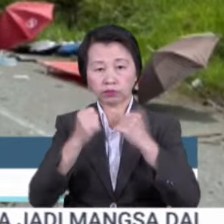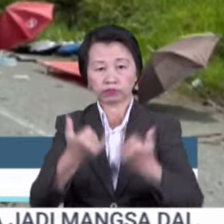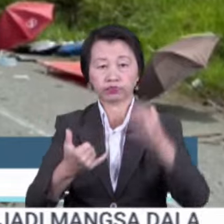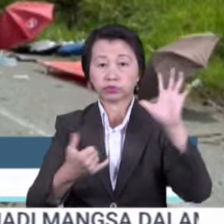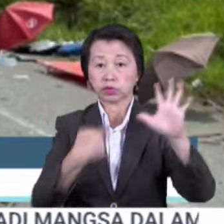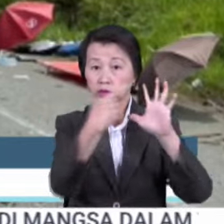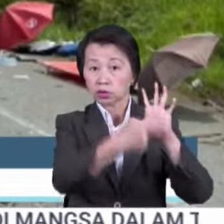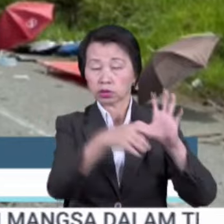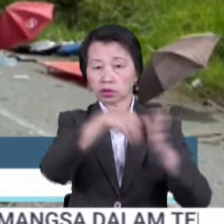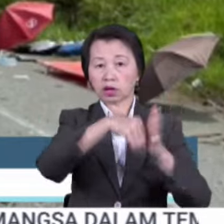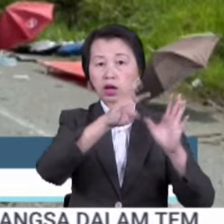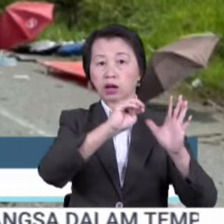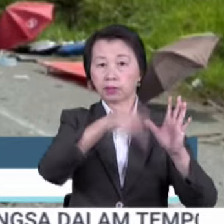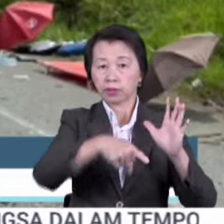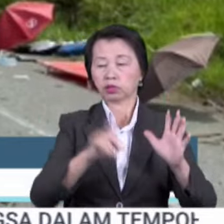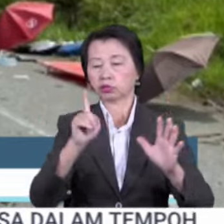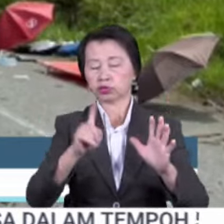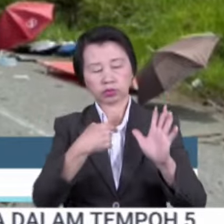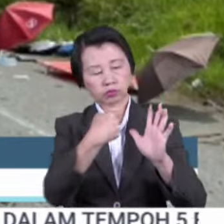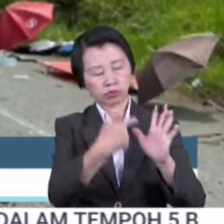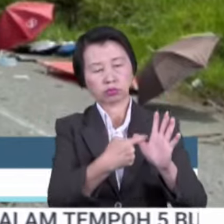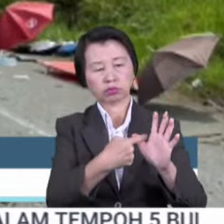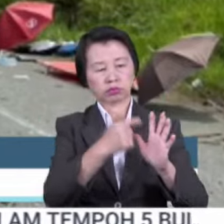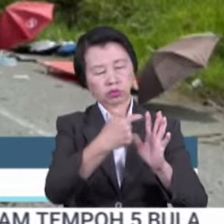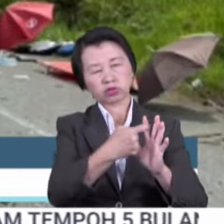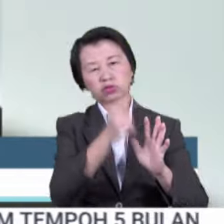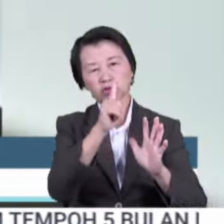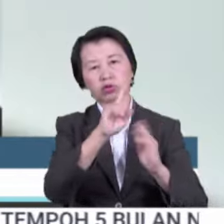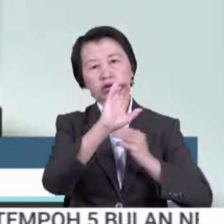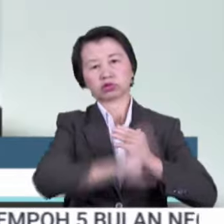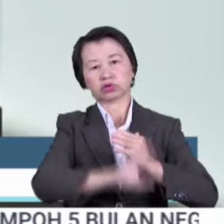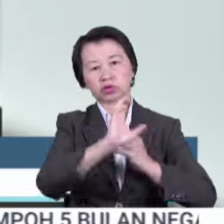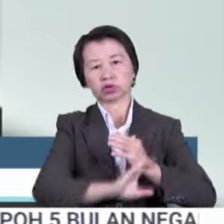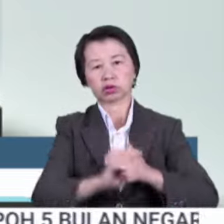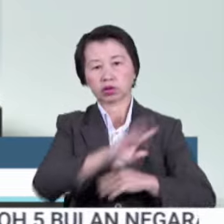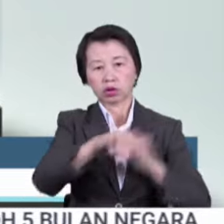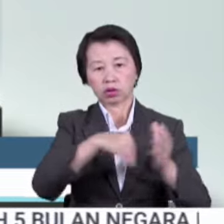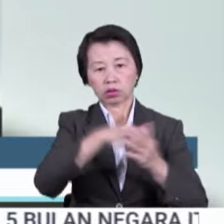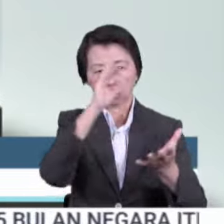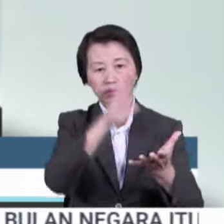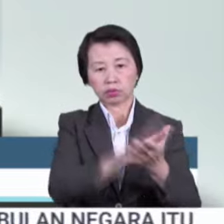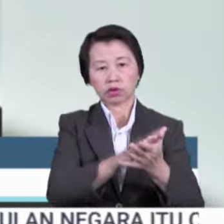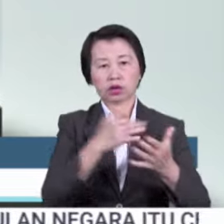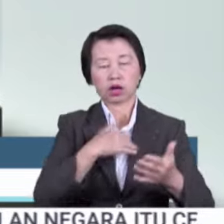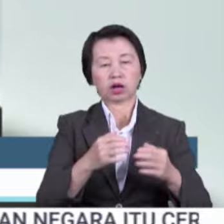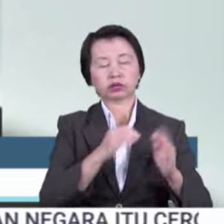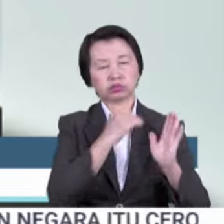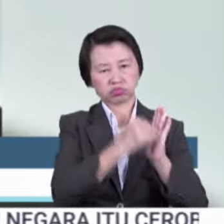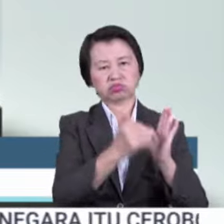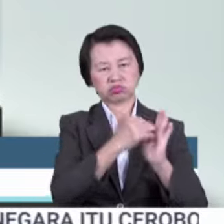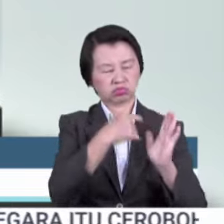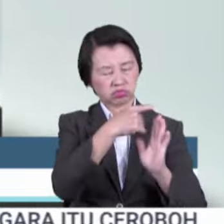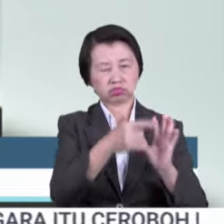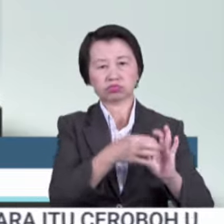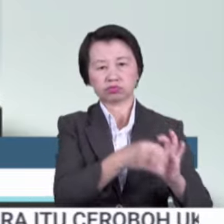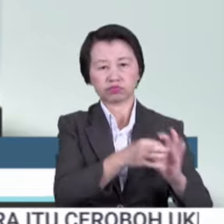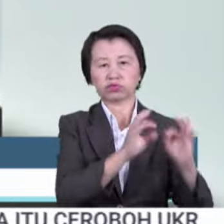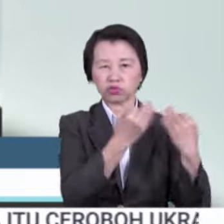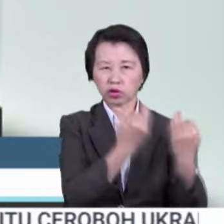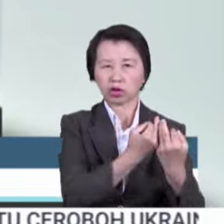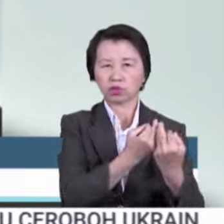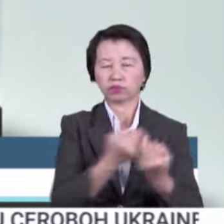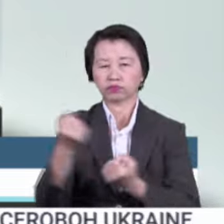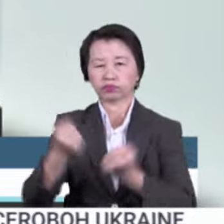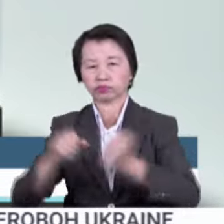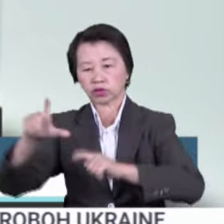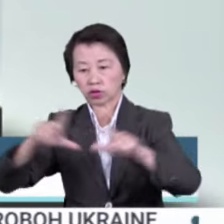penumpang dalam empiri dan seorang daripadanya parah mereka semua dipci mempunyai pertalian persaudaraan gelindan lori yang bau